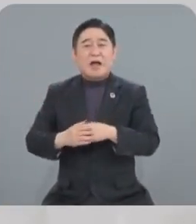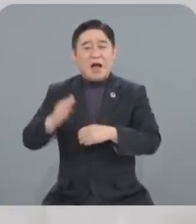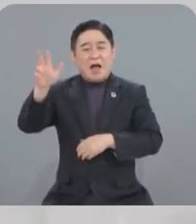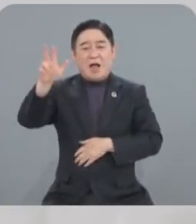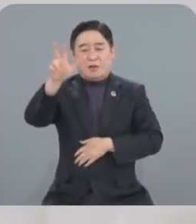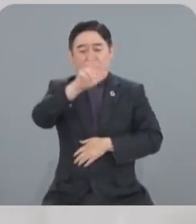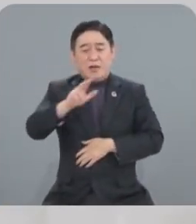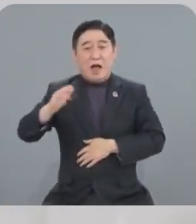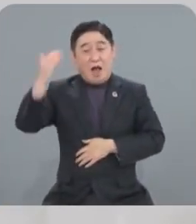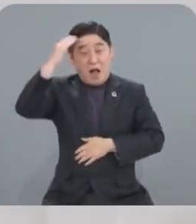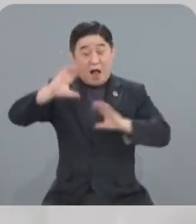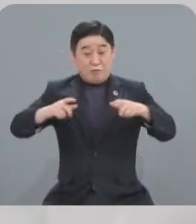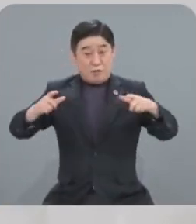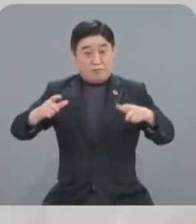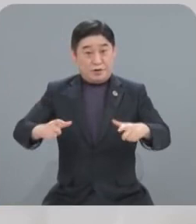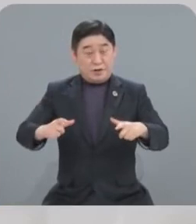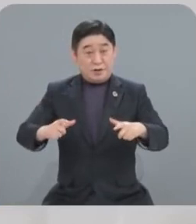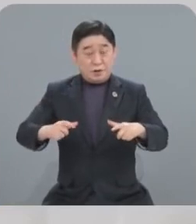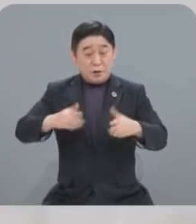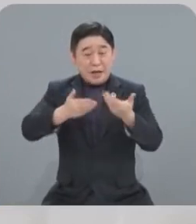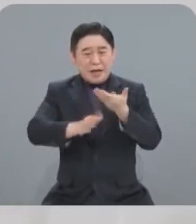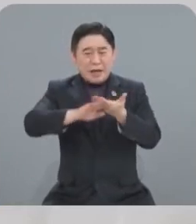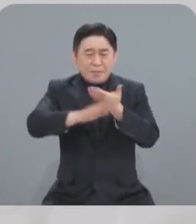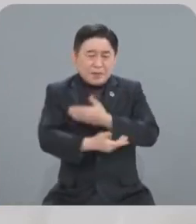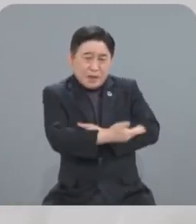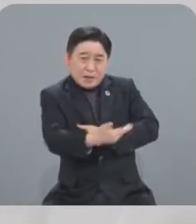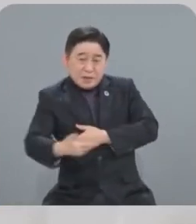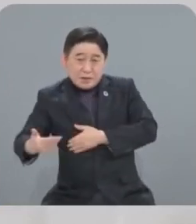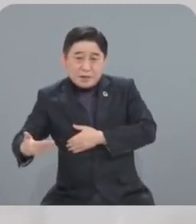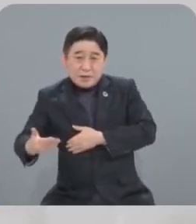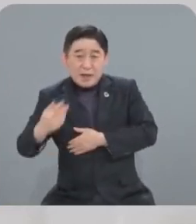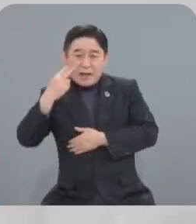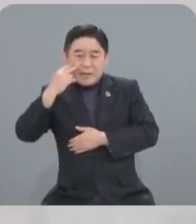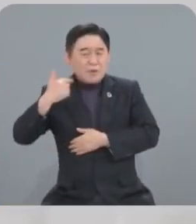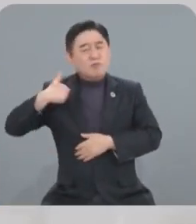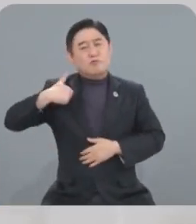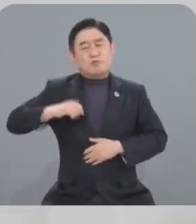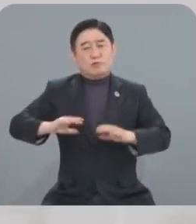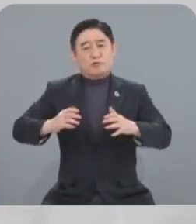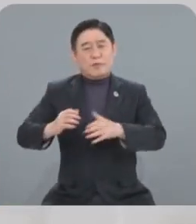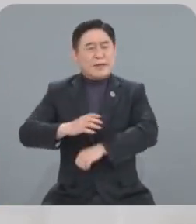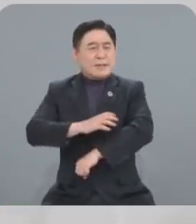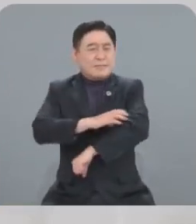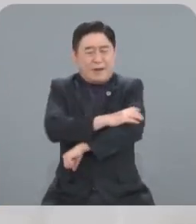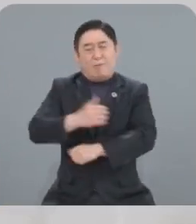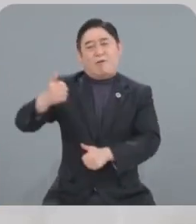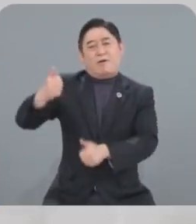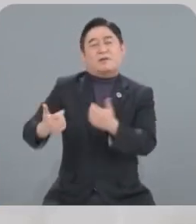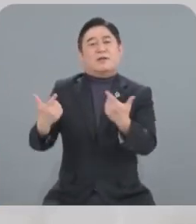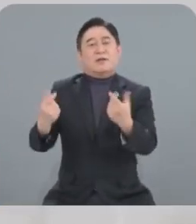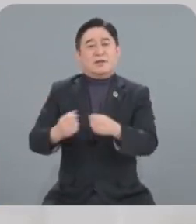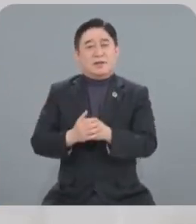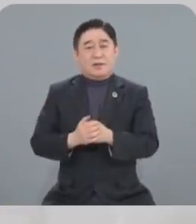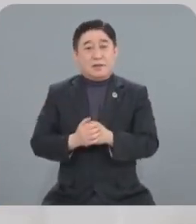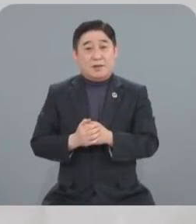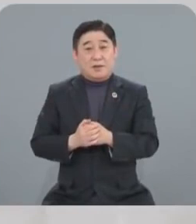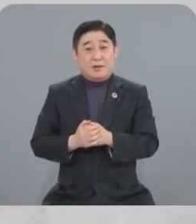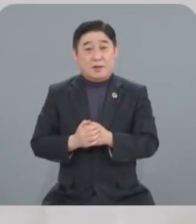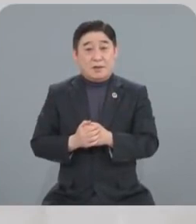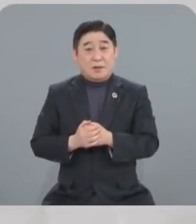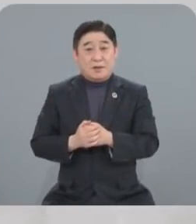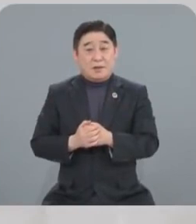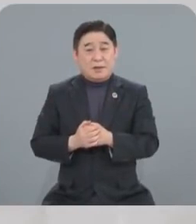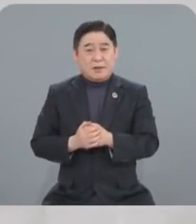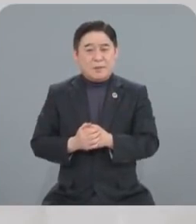입니다 그리고 밑에 흐르는 조류 는 미국과 중국의 패권 경쟁 입니다 이것을